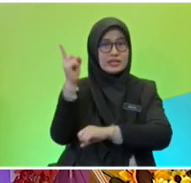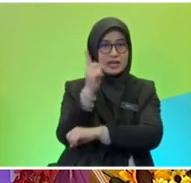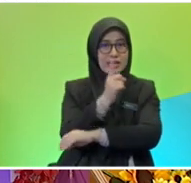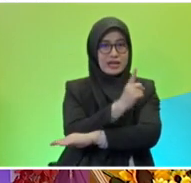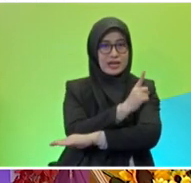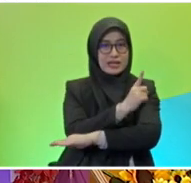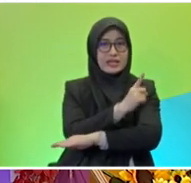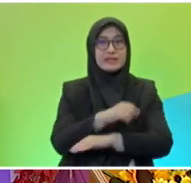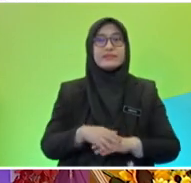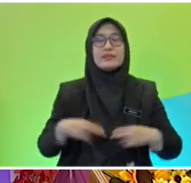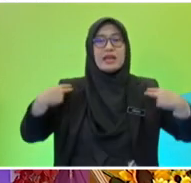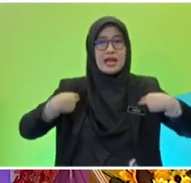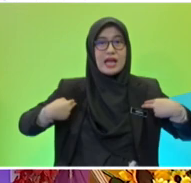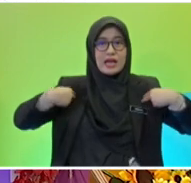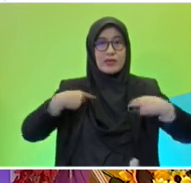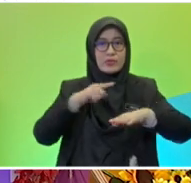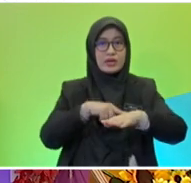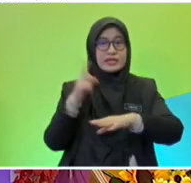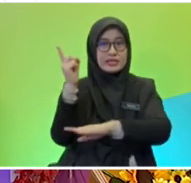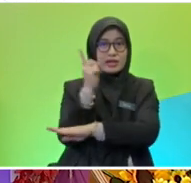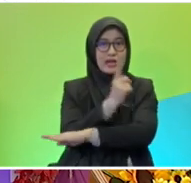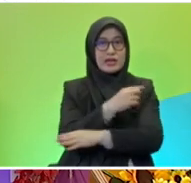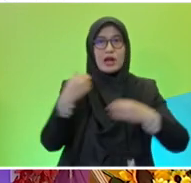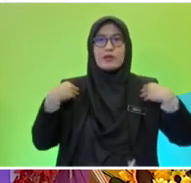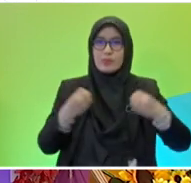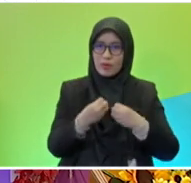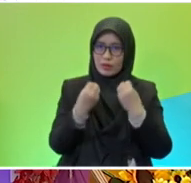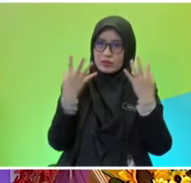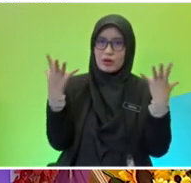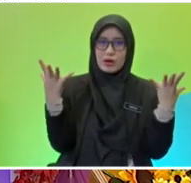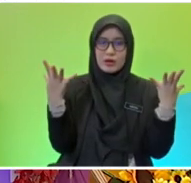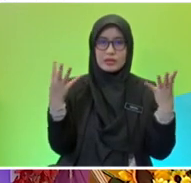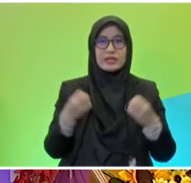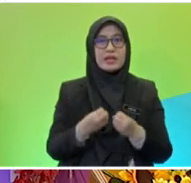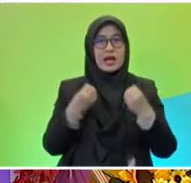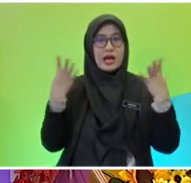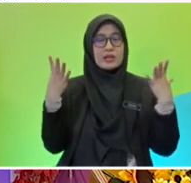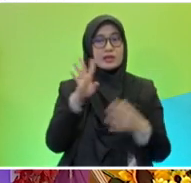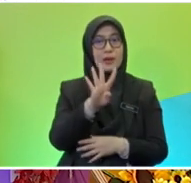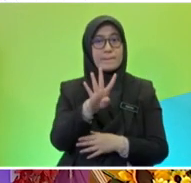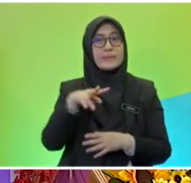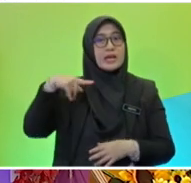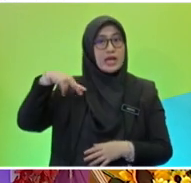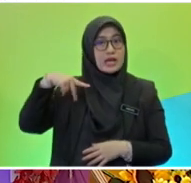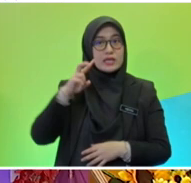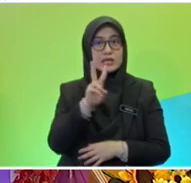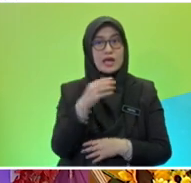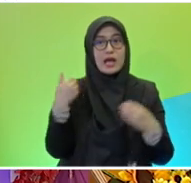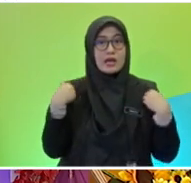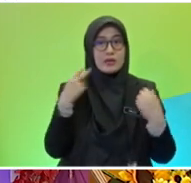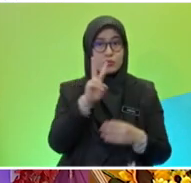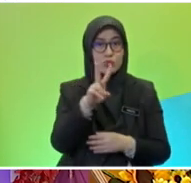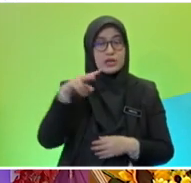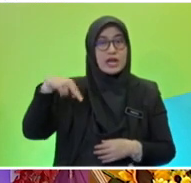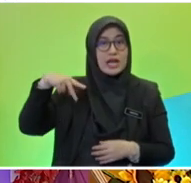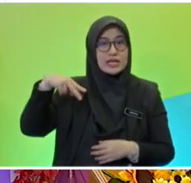kita tengok haiwan di darat ni, dia macam-macam. Betul. Dia ada yang 4 kaki, ada yang 2 kaki. Ada